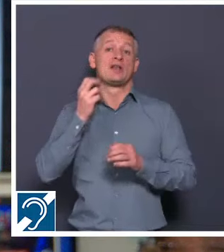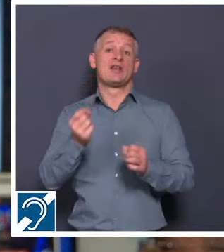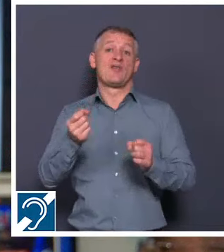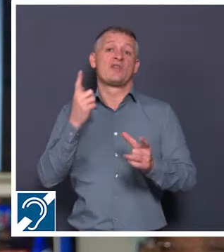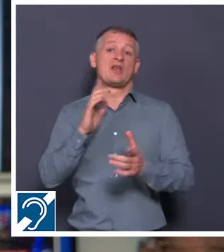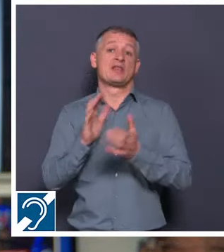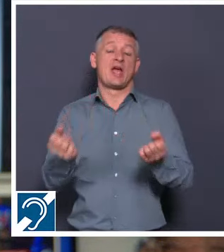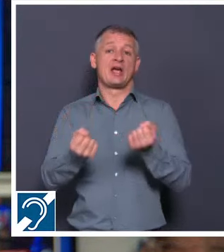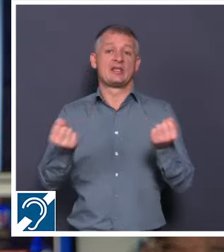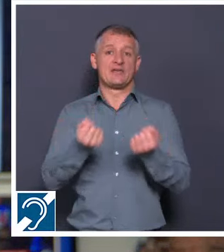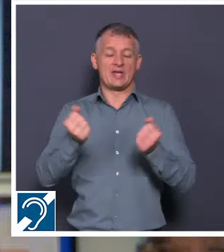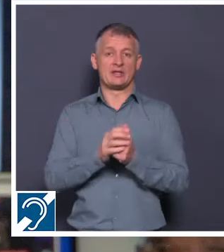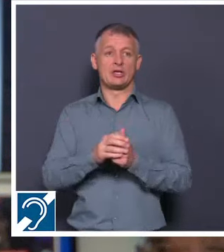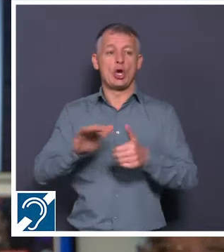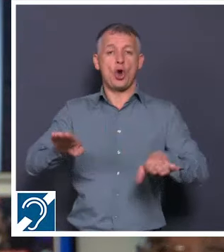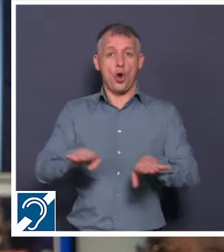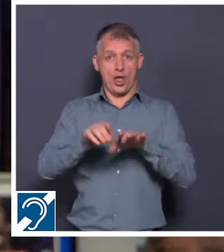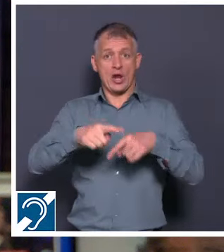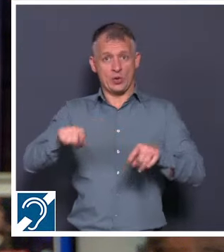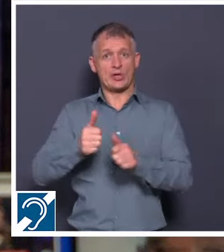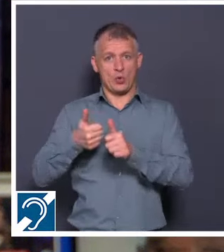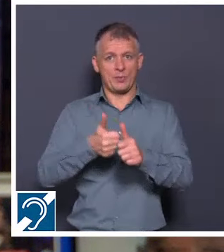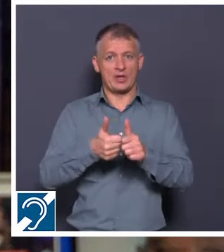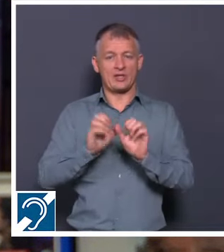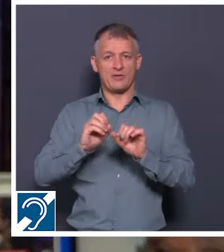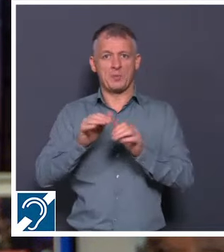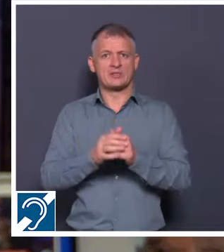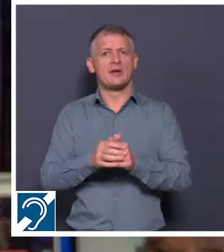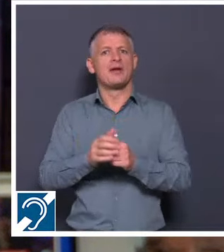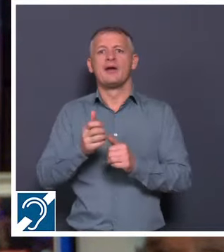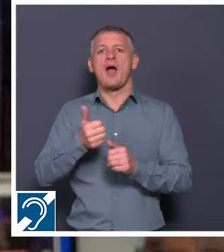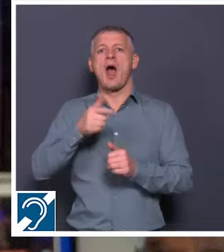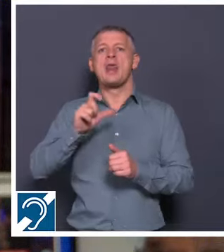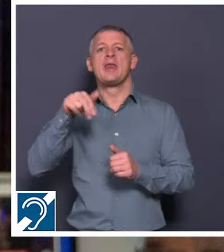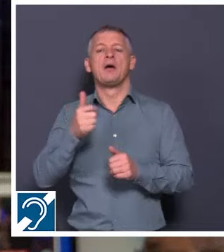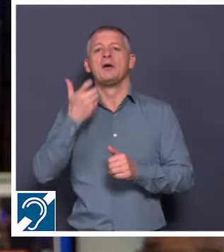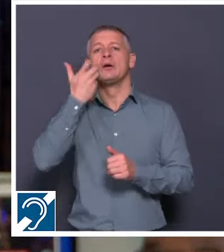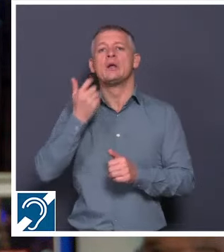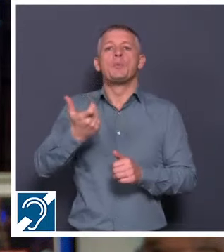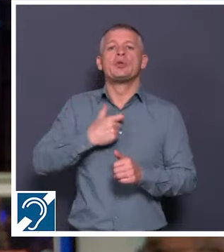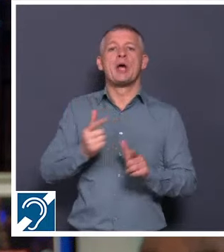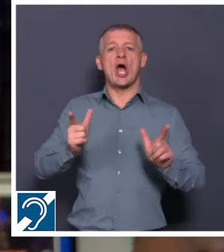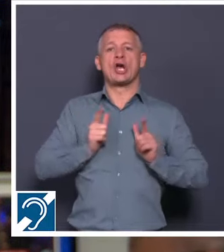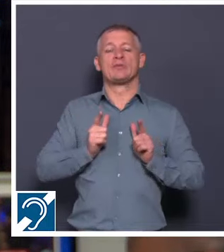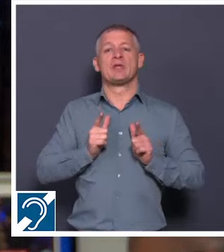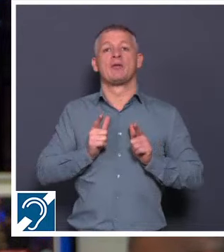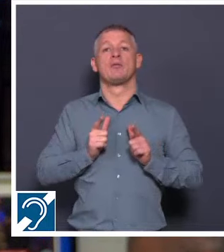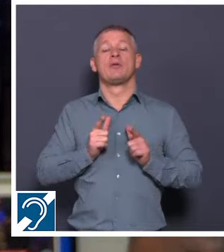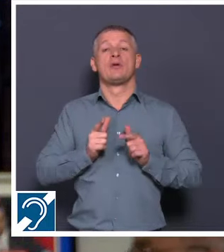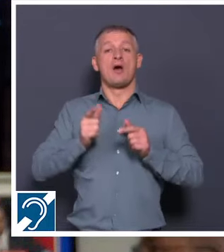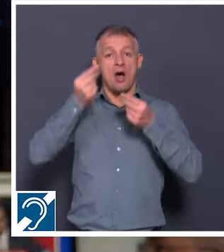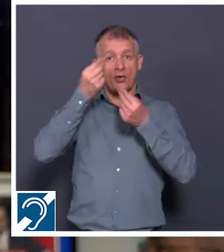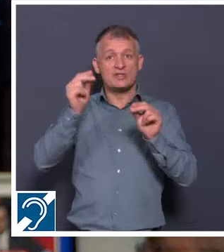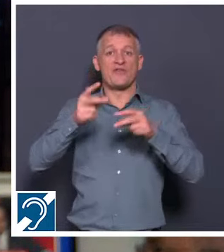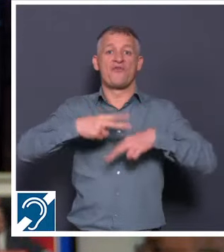Colega mea Alina Manolache se alătură acum cu informația, a urmărit subiectul. Alina, pe când ne-am putea aștepta la o finalizare